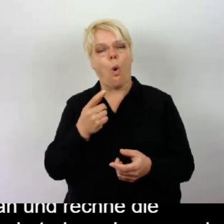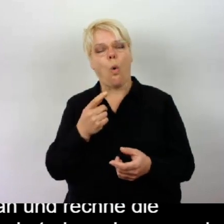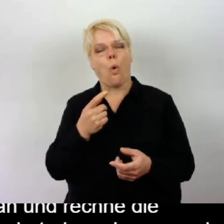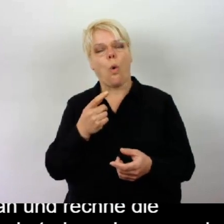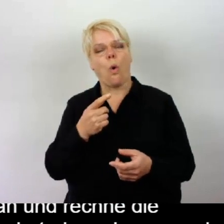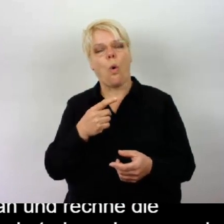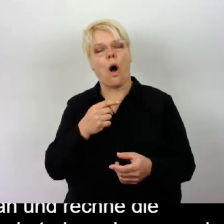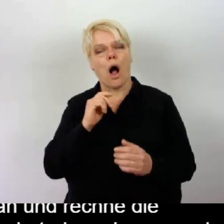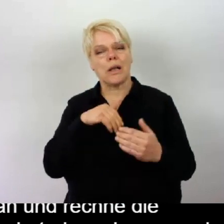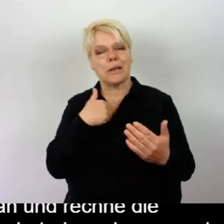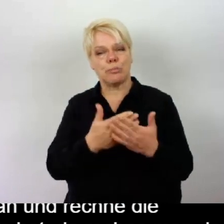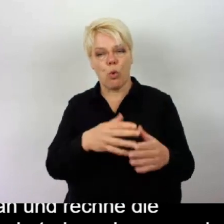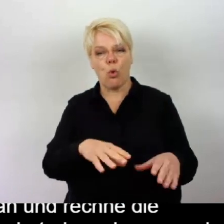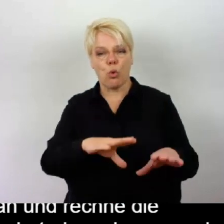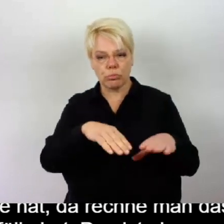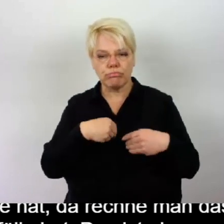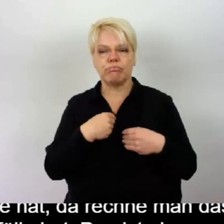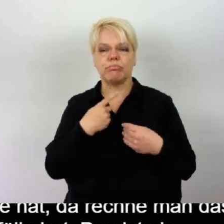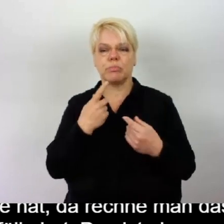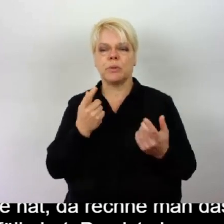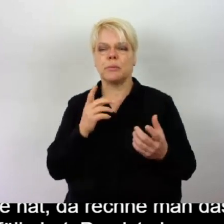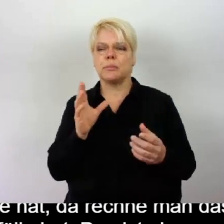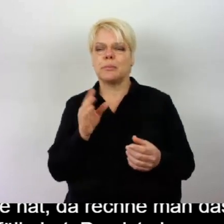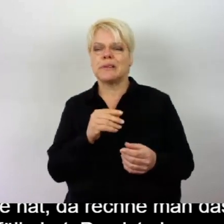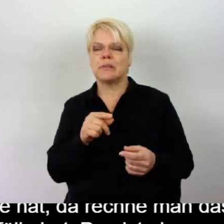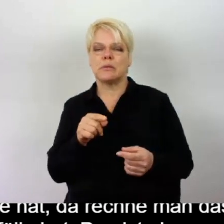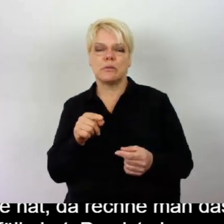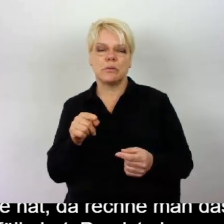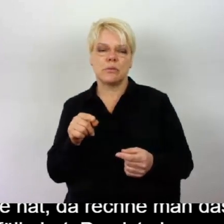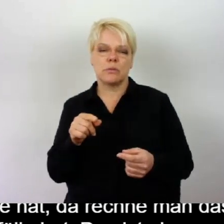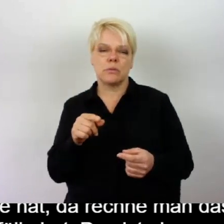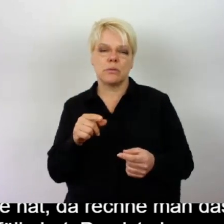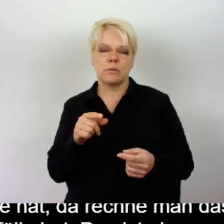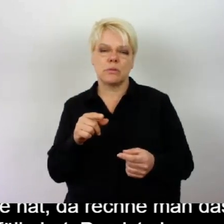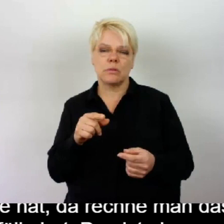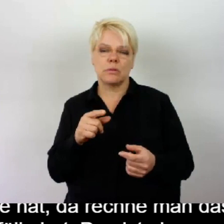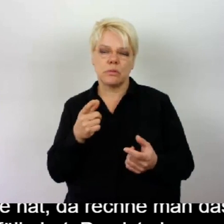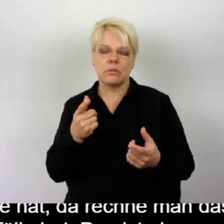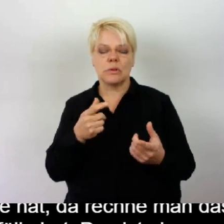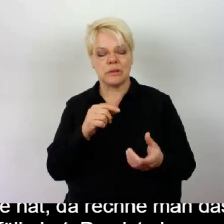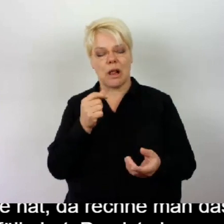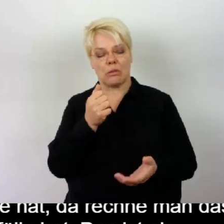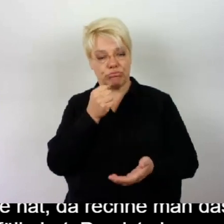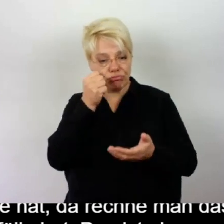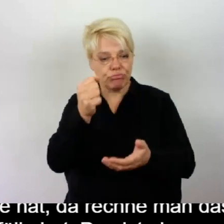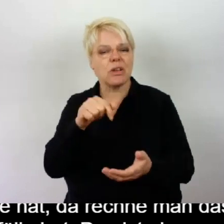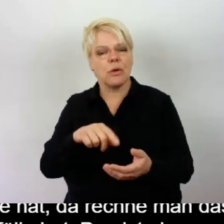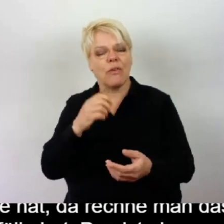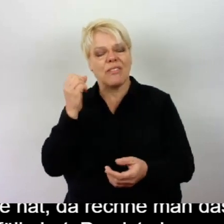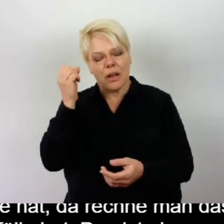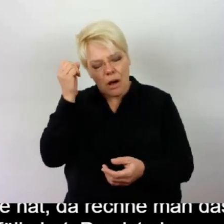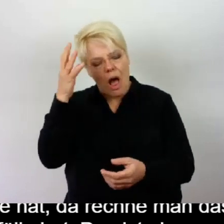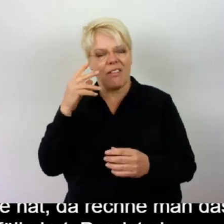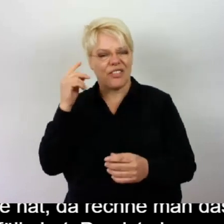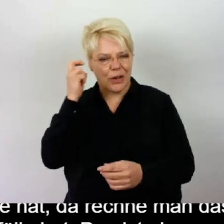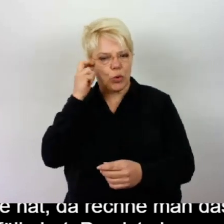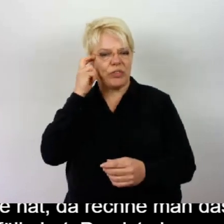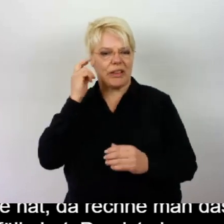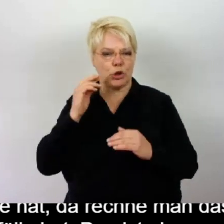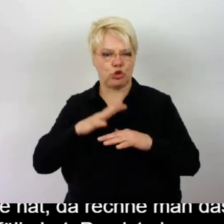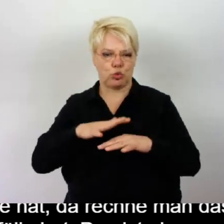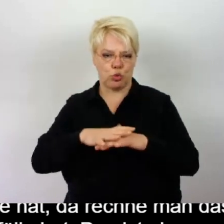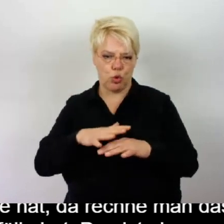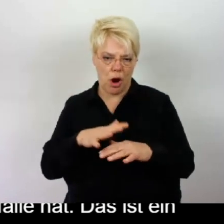Aber bei den Spielstätten und den Kinos haben wir mit den jeweiligen Verbandsleuten auch gesagt, die haben uns angeboten, die helfen uns dabei, das so zu machen. Also das ist auf